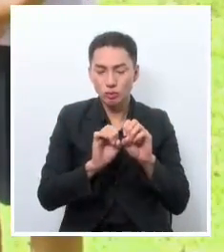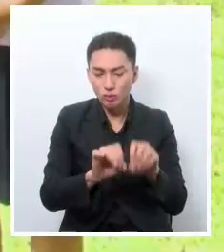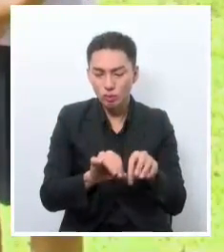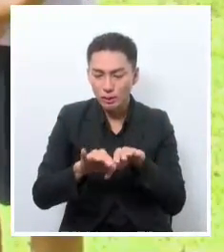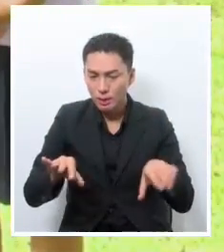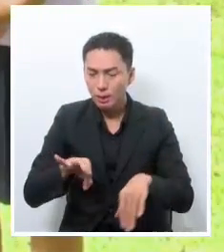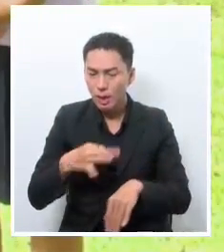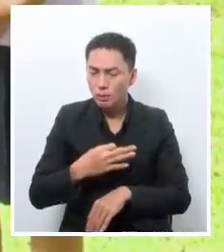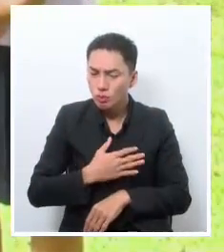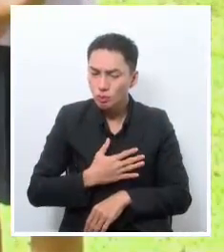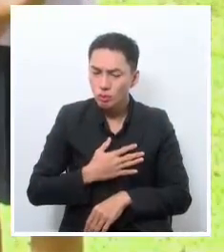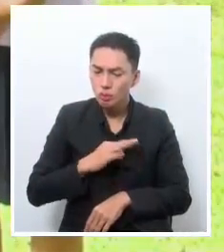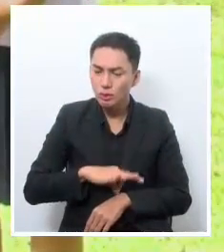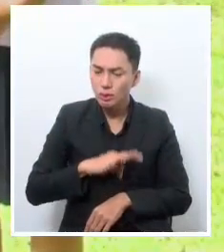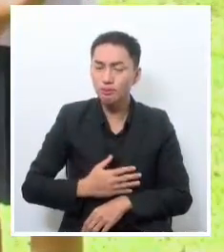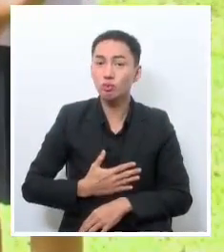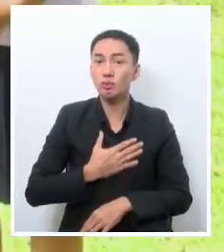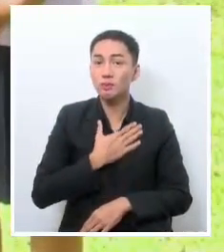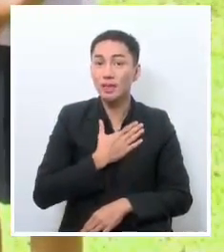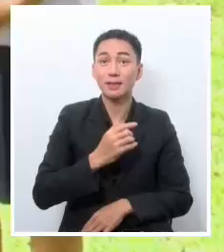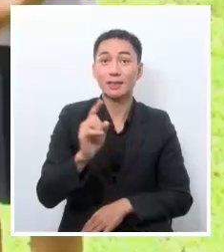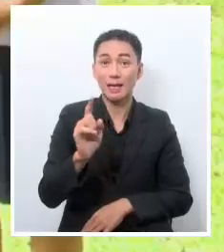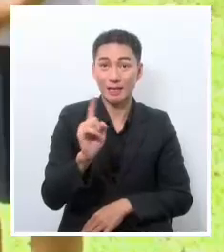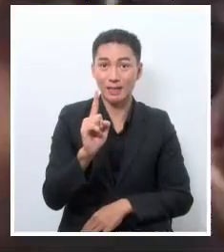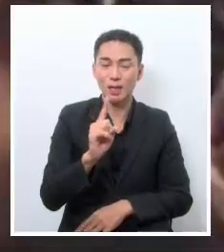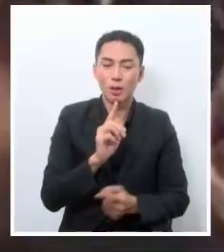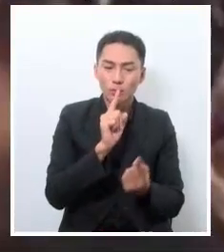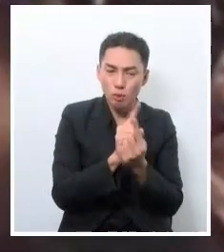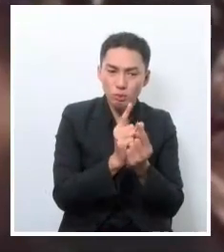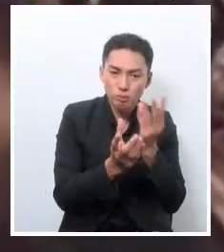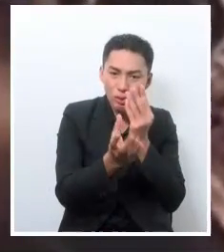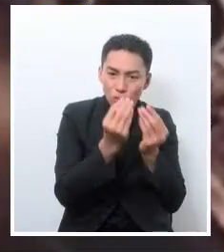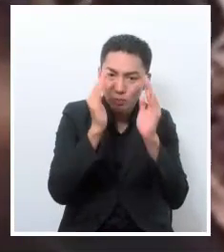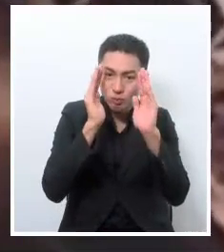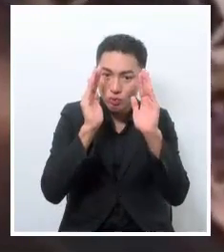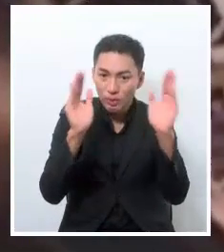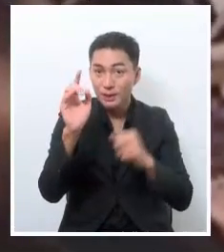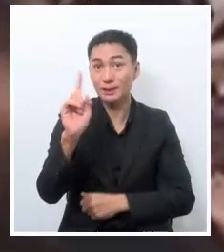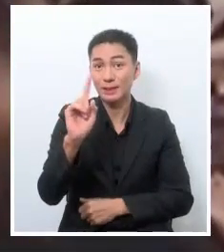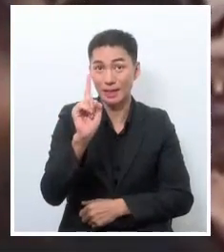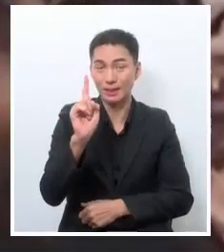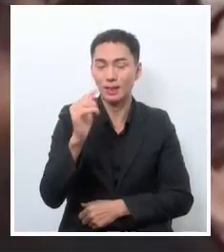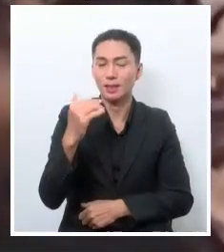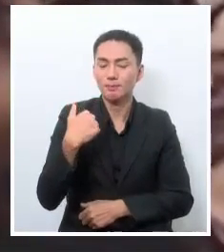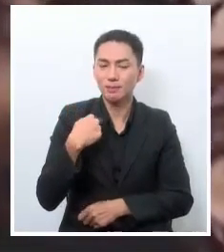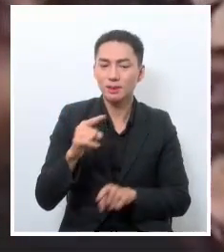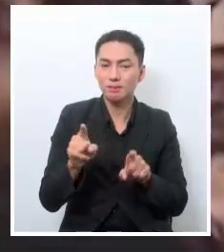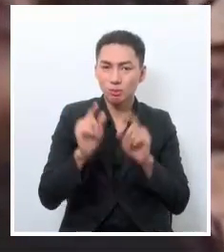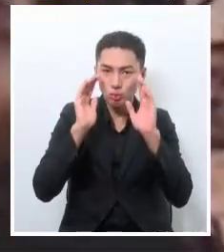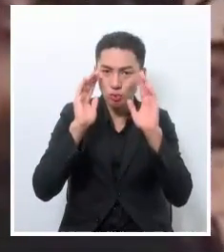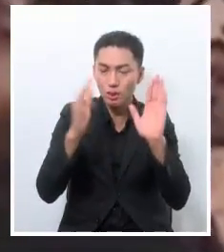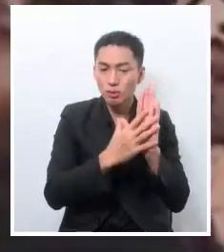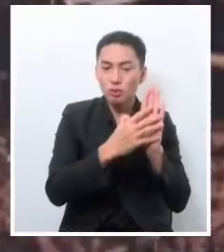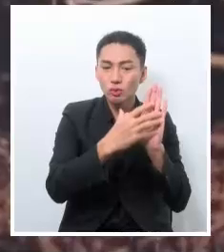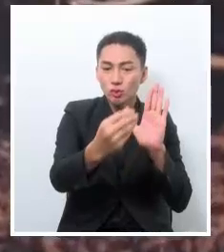ใจเหมือนที่ทุกๆคนที่เอ่อได้เจอได้มีประสบการณ์ตงจุดนี้แล้วก็เราได้มีการถ่ายทอดประสบการณ์เรา